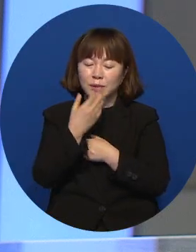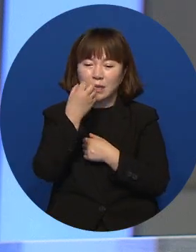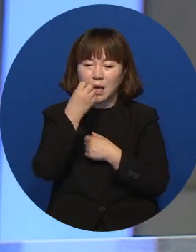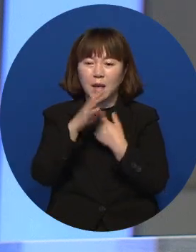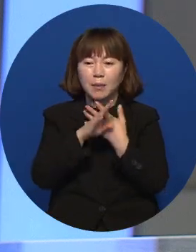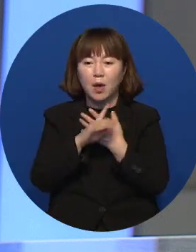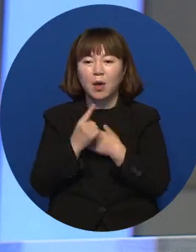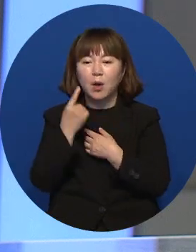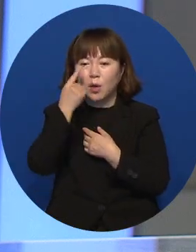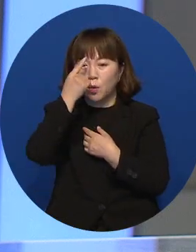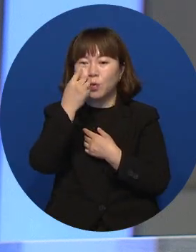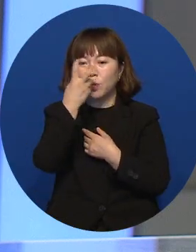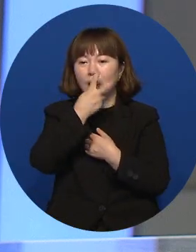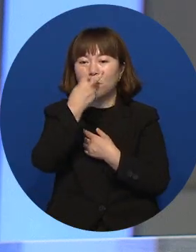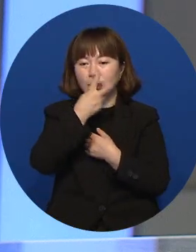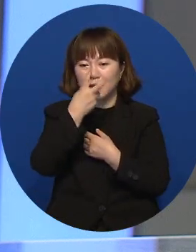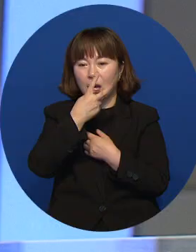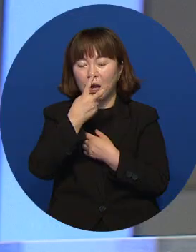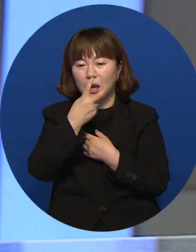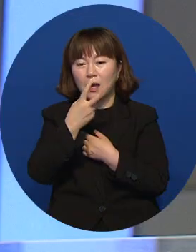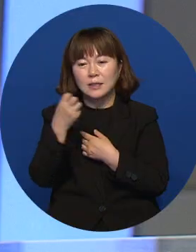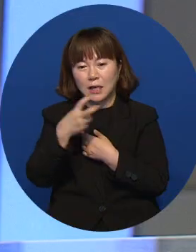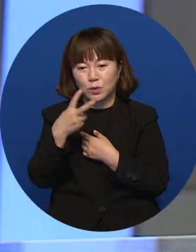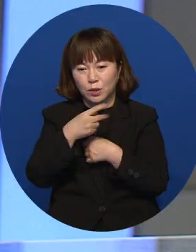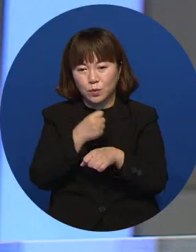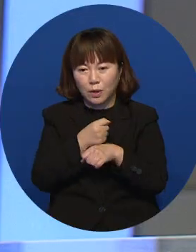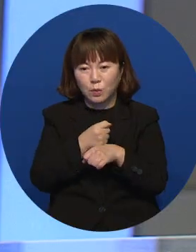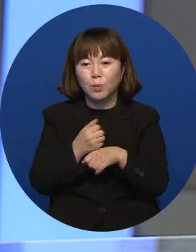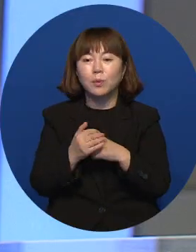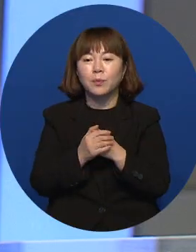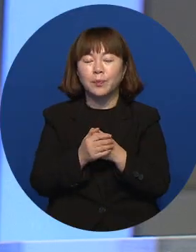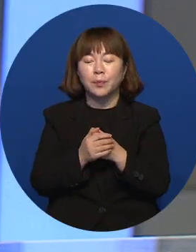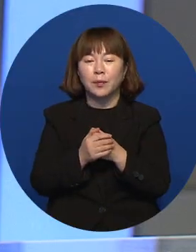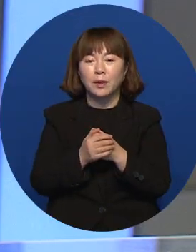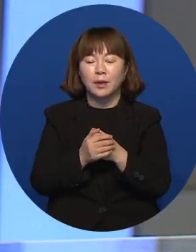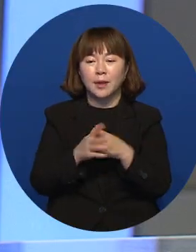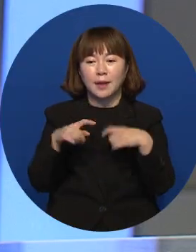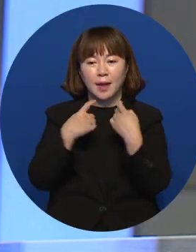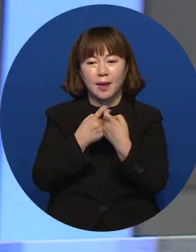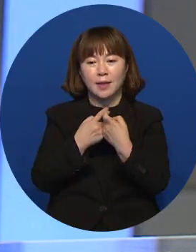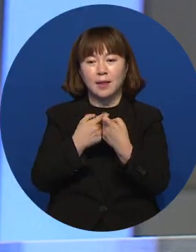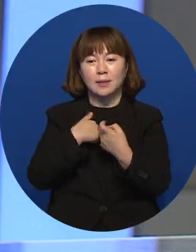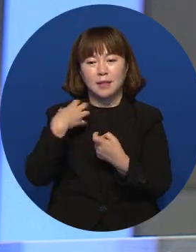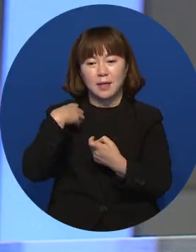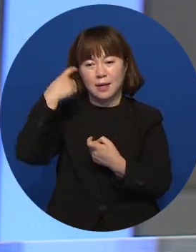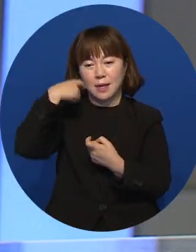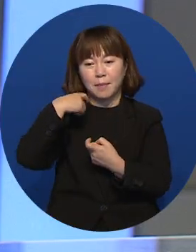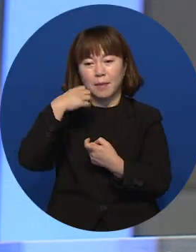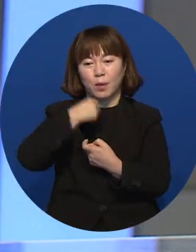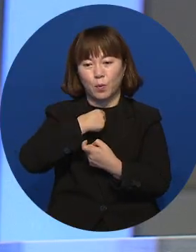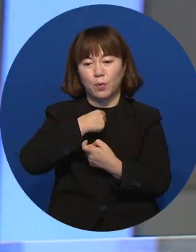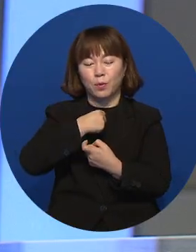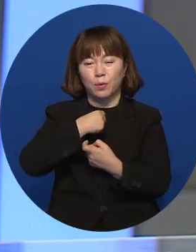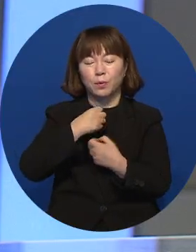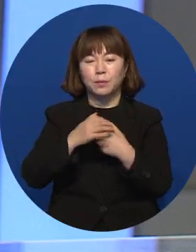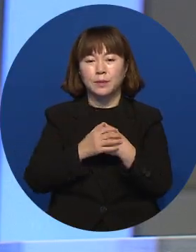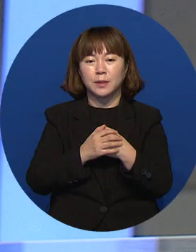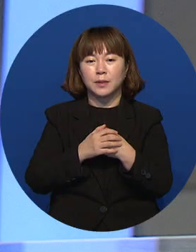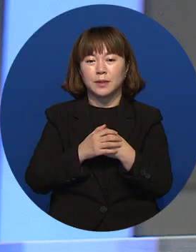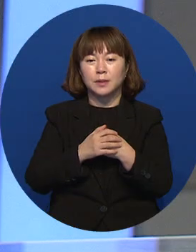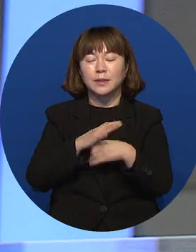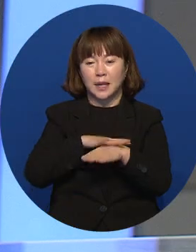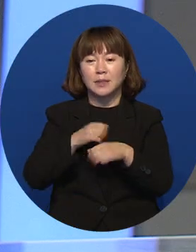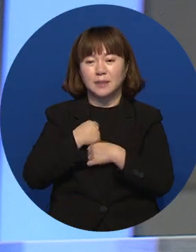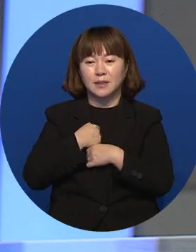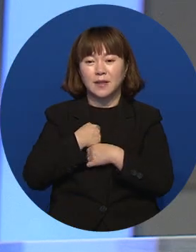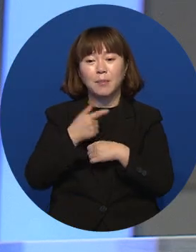영리해서 좀 그 개인적인 자기의 어떤 책임하에 좀 그런게 물론 뭐 이 대전시민 돈은 잘 하시는 것